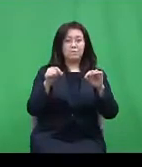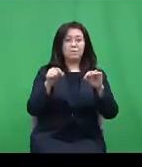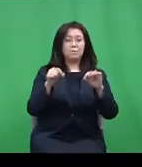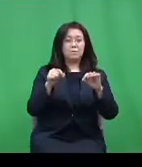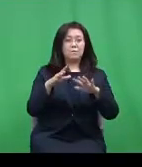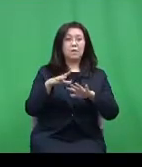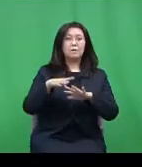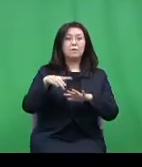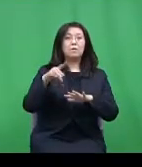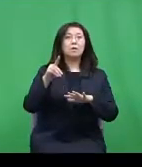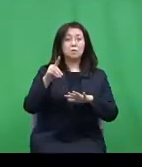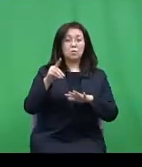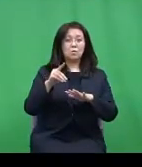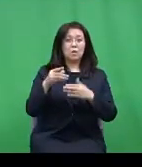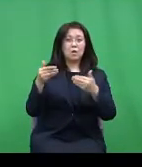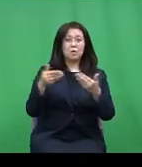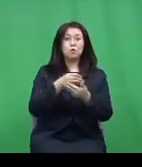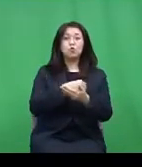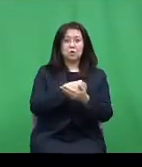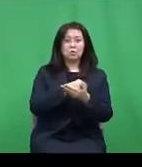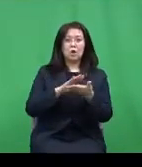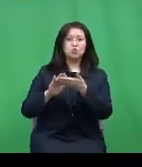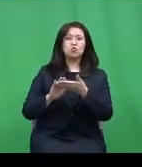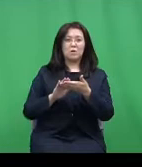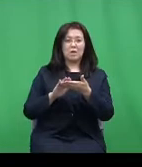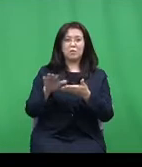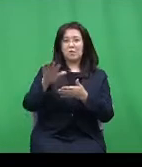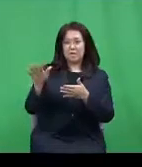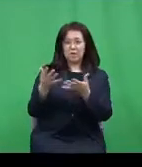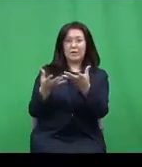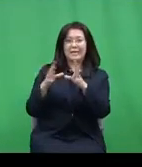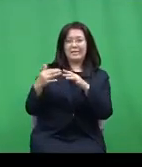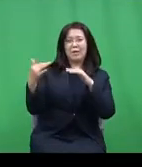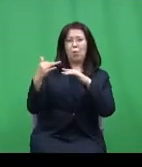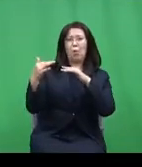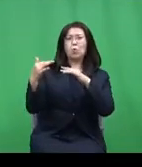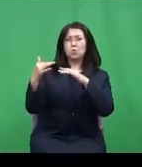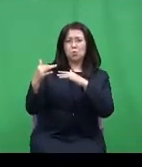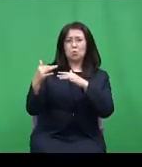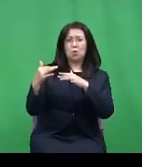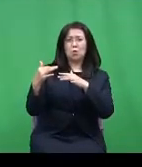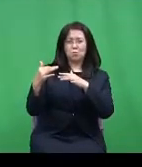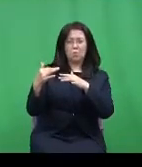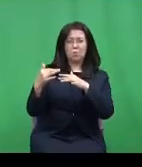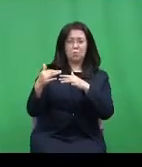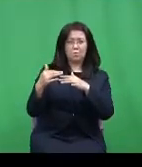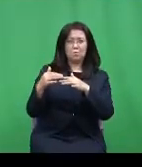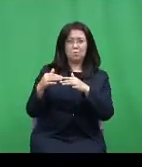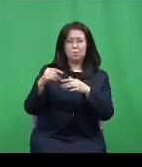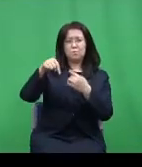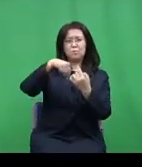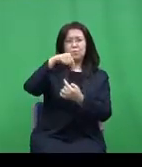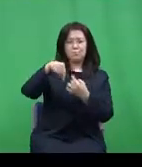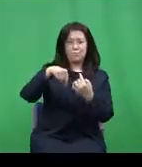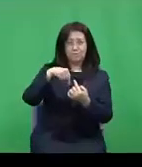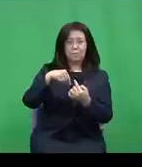かげで、まあ、最初の頃は職員の組合の皆さんと団体交渉も確か3度近く